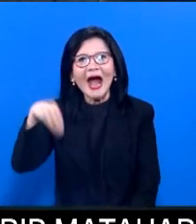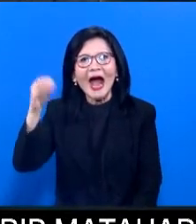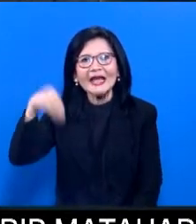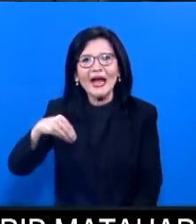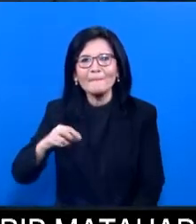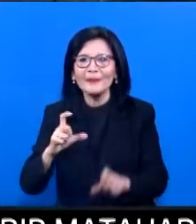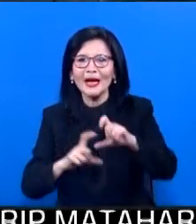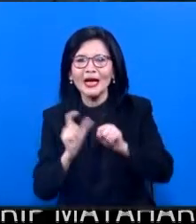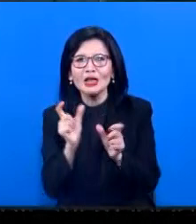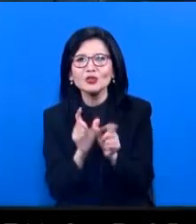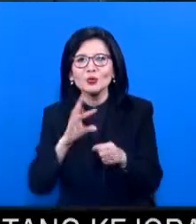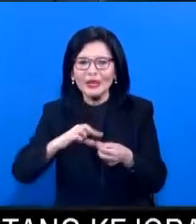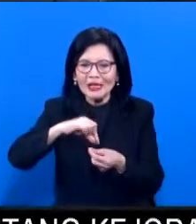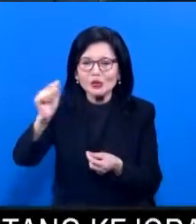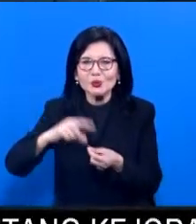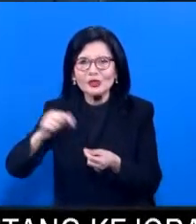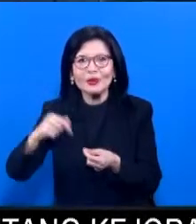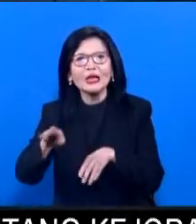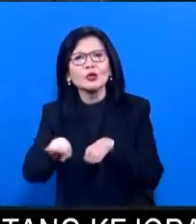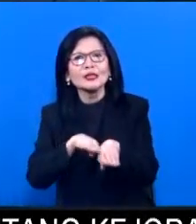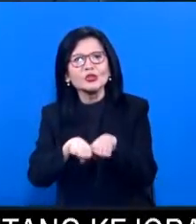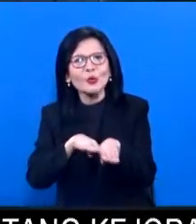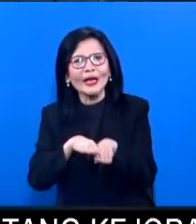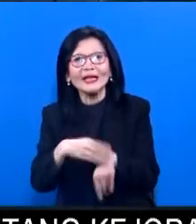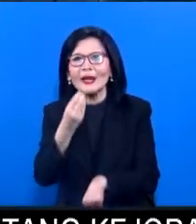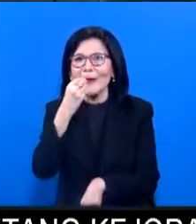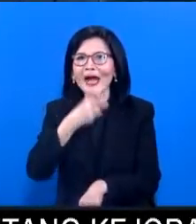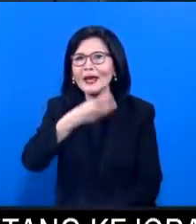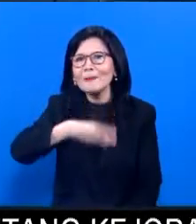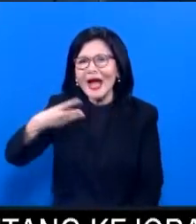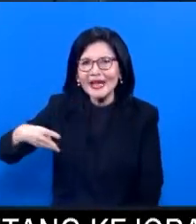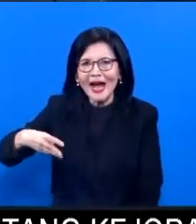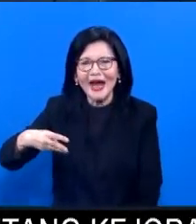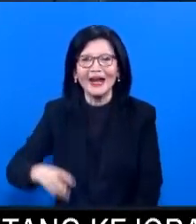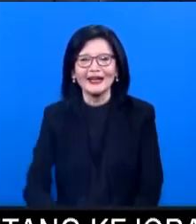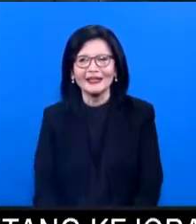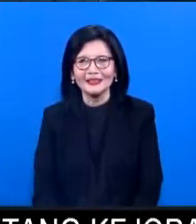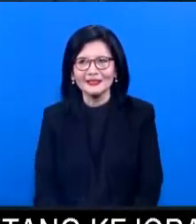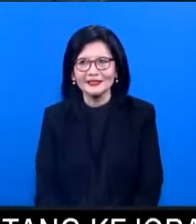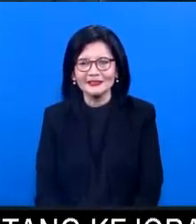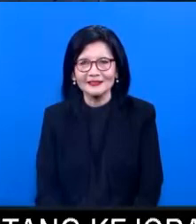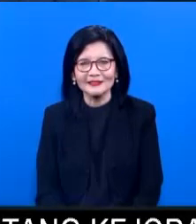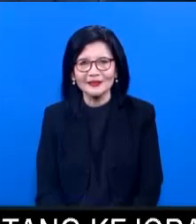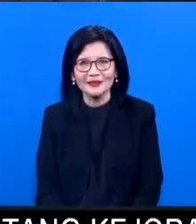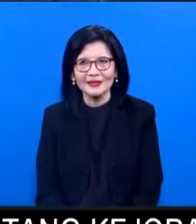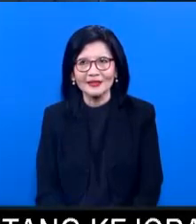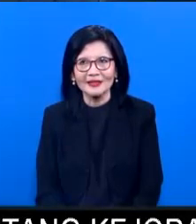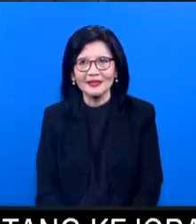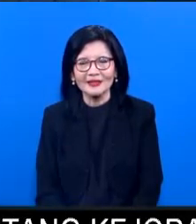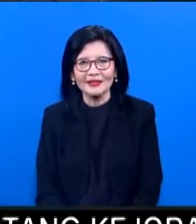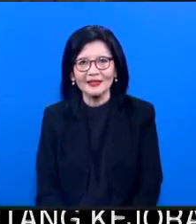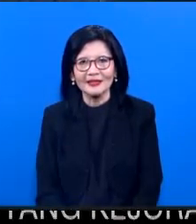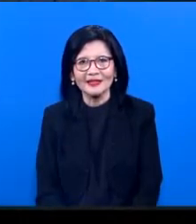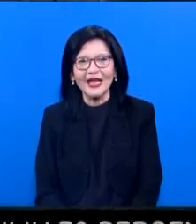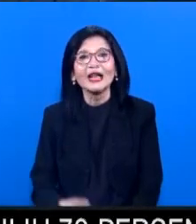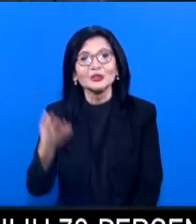juga ternyata adalah adaptasi dari makanan Belanda, yaitu zwadzur. Jadi zwadzur ini pelafalannya